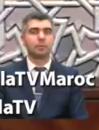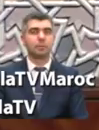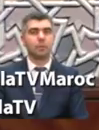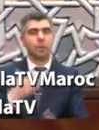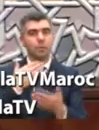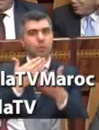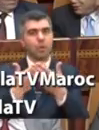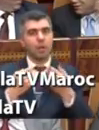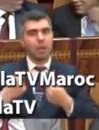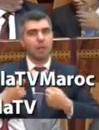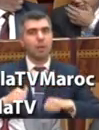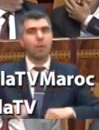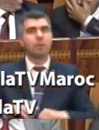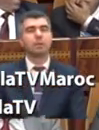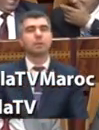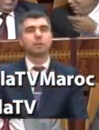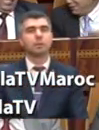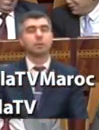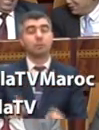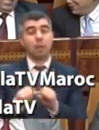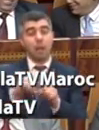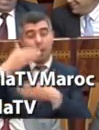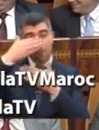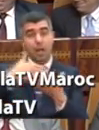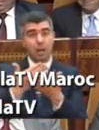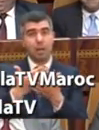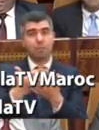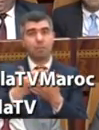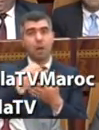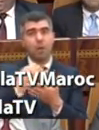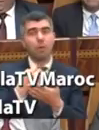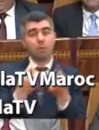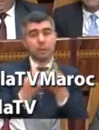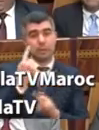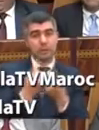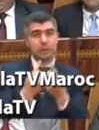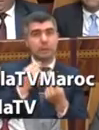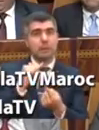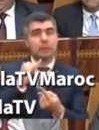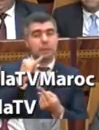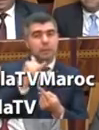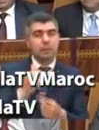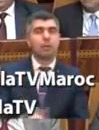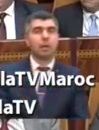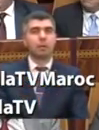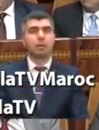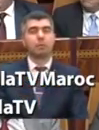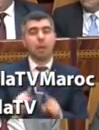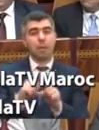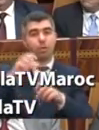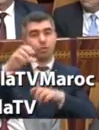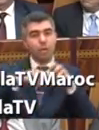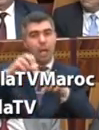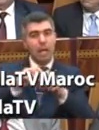شكرا سيد الرئيس. سيد الوزير، قدر المغرب أنه يوجد في منطقة تعرف خصاصا يعني كبيرا في